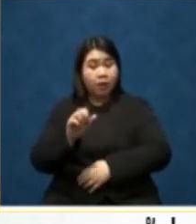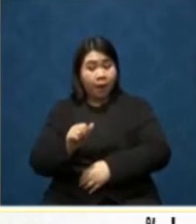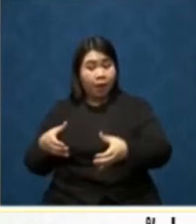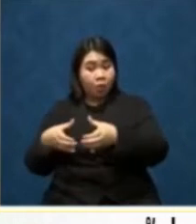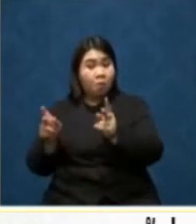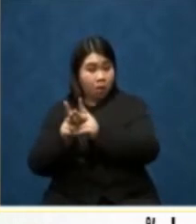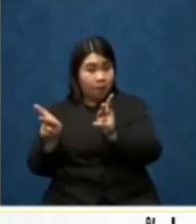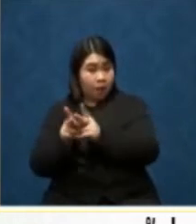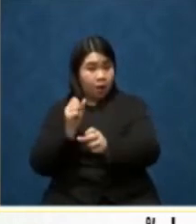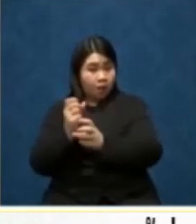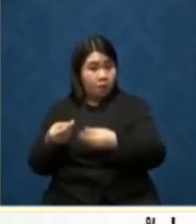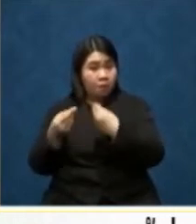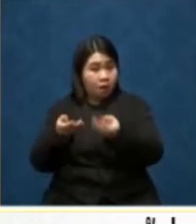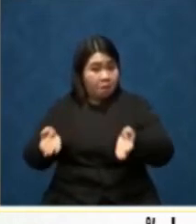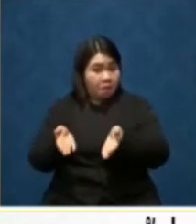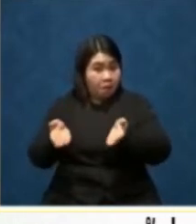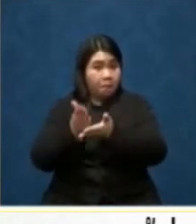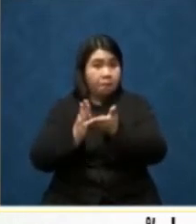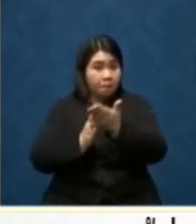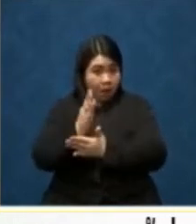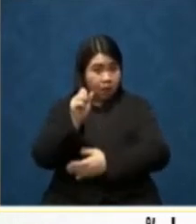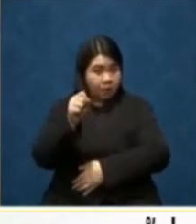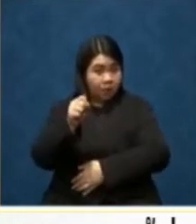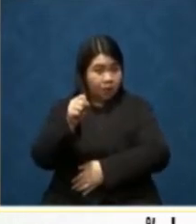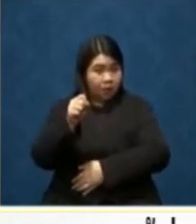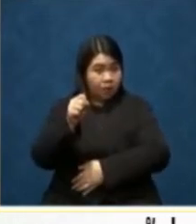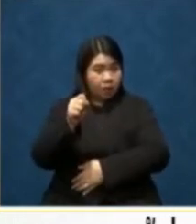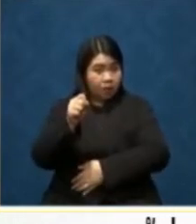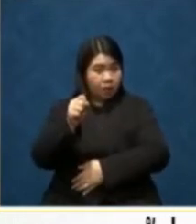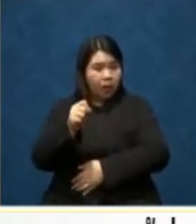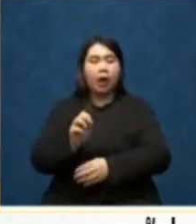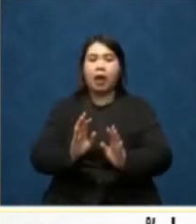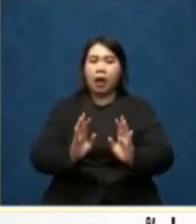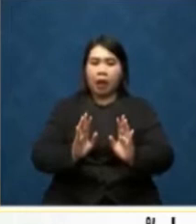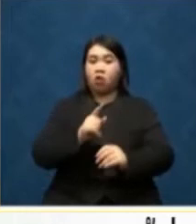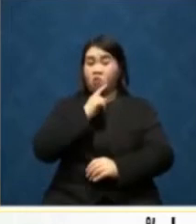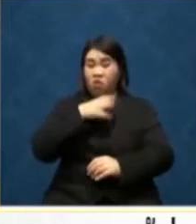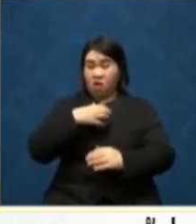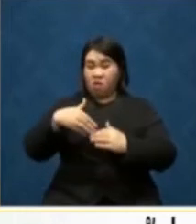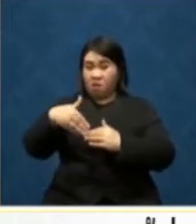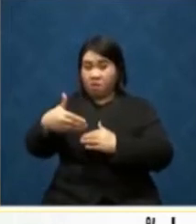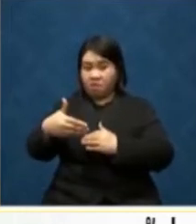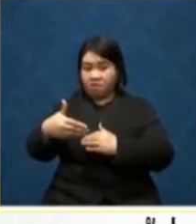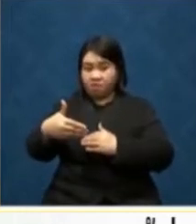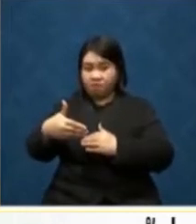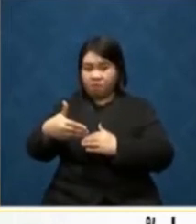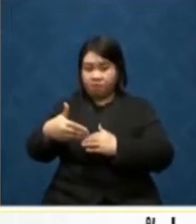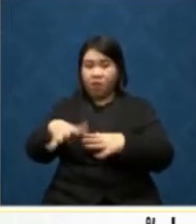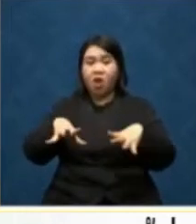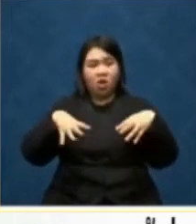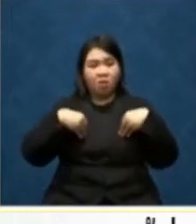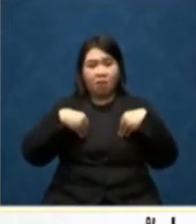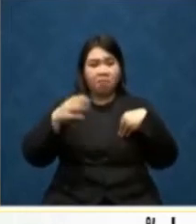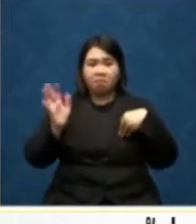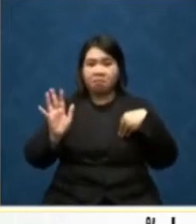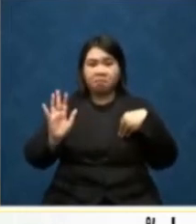ารใช้กระบวน LGBTQในรทธุษภาพใการตั้งกมฐิการเต็สัหารเพื่อดัน้ที่ผ่าน 3 วาระในวัี้ดังนั้น